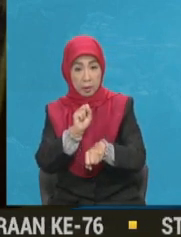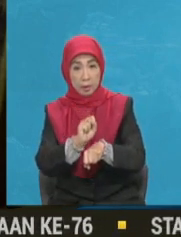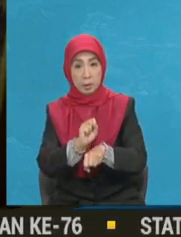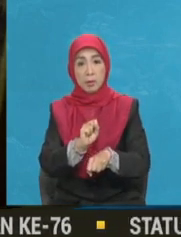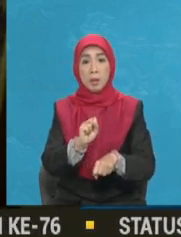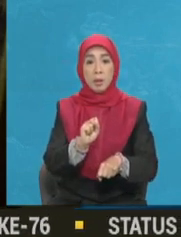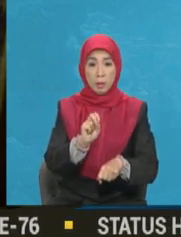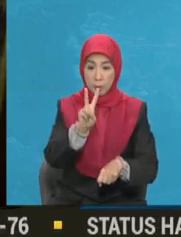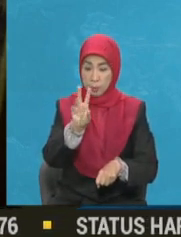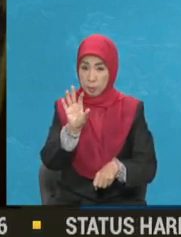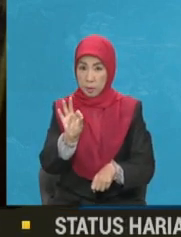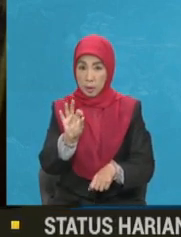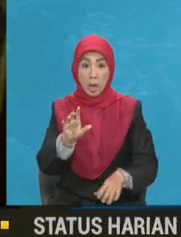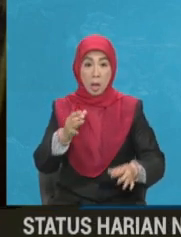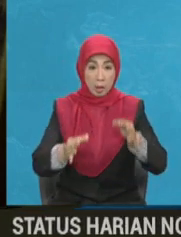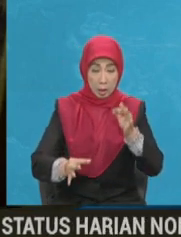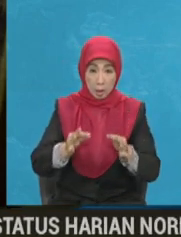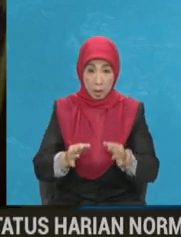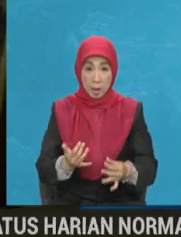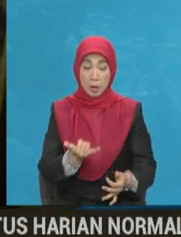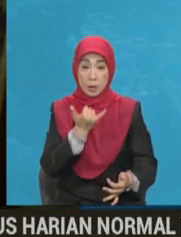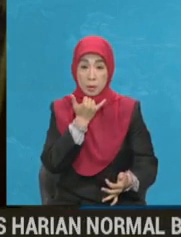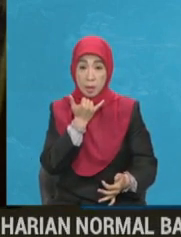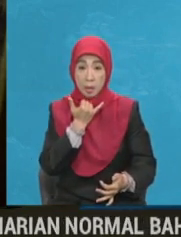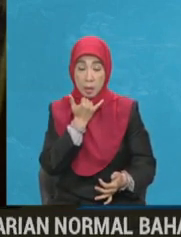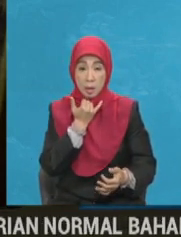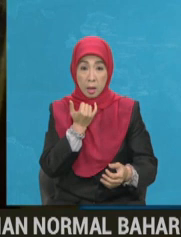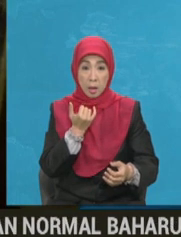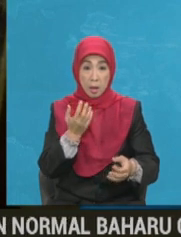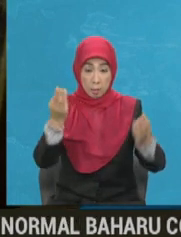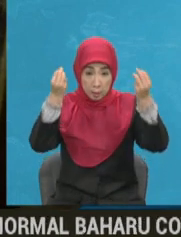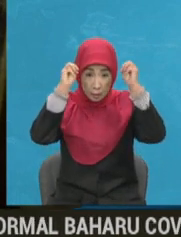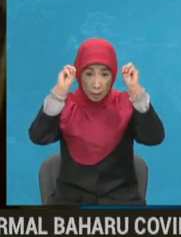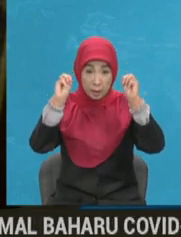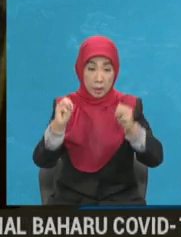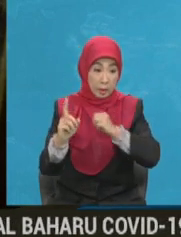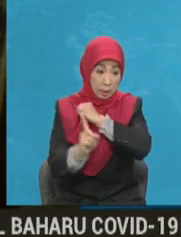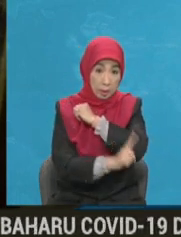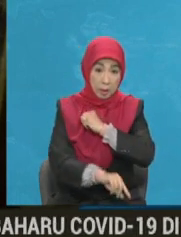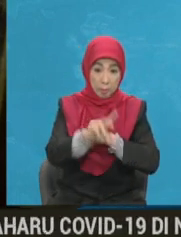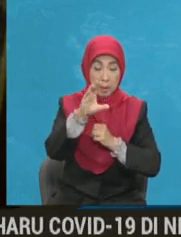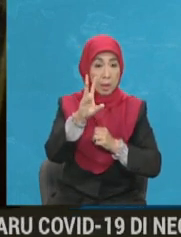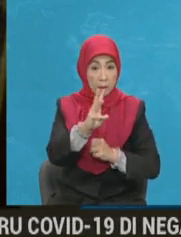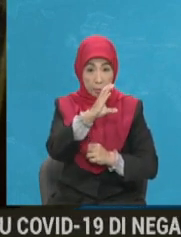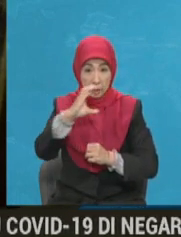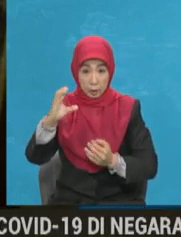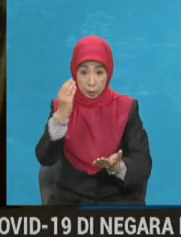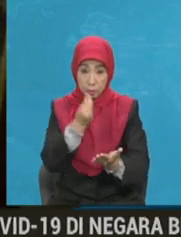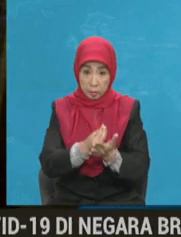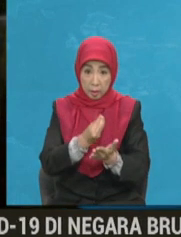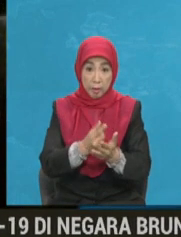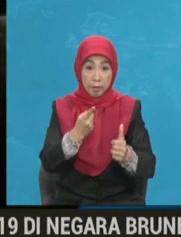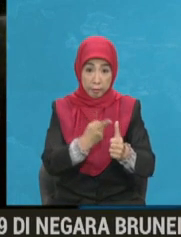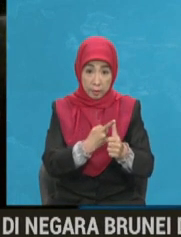2009 jika Sabit kesalahan majikan akan dikenakan denda kompound 600 Ringin bagi kesalahan